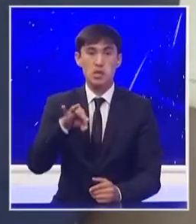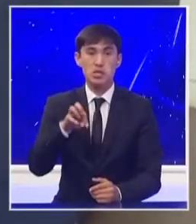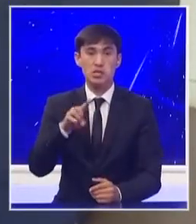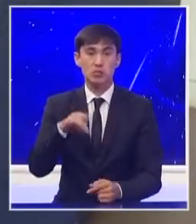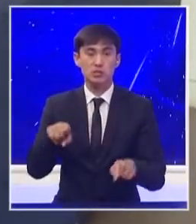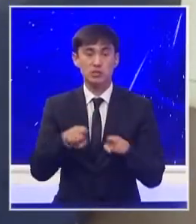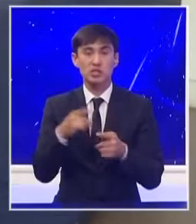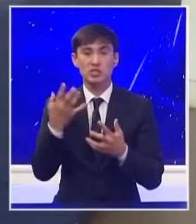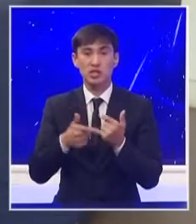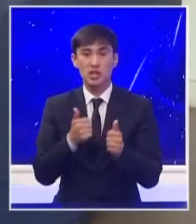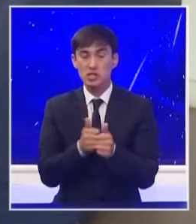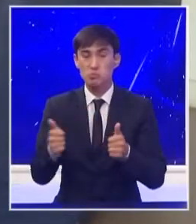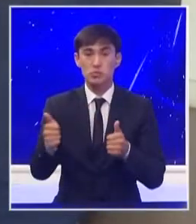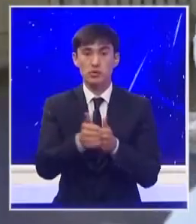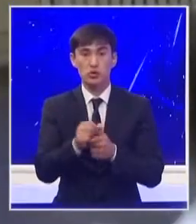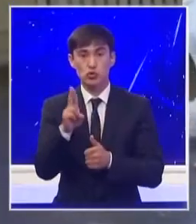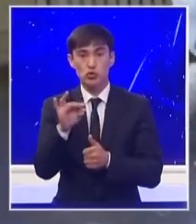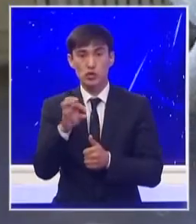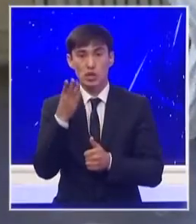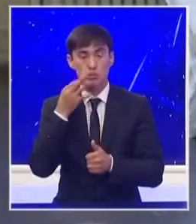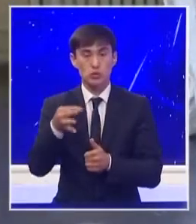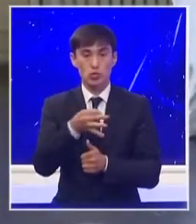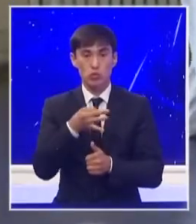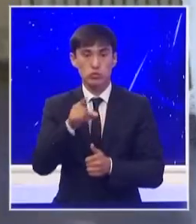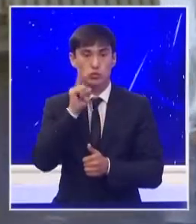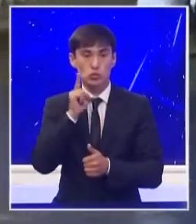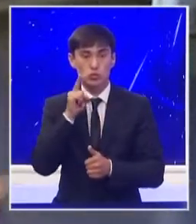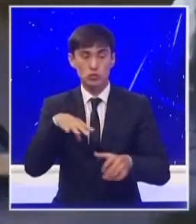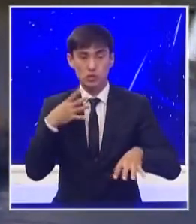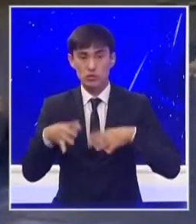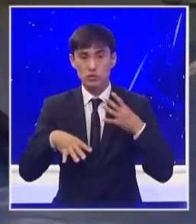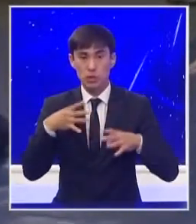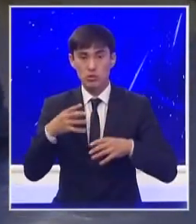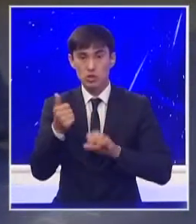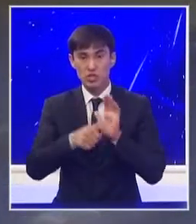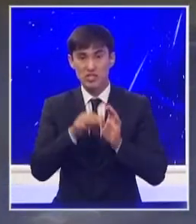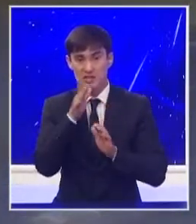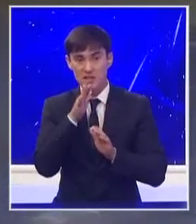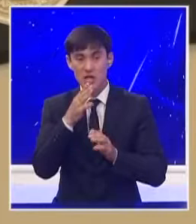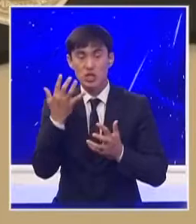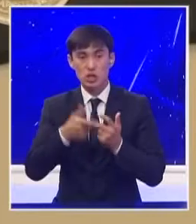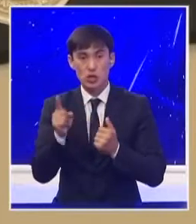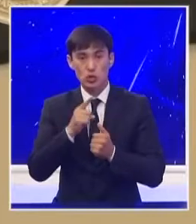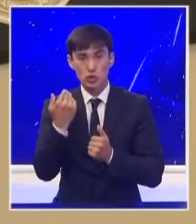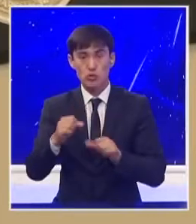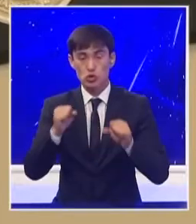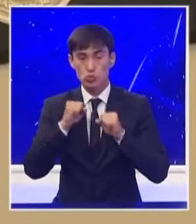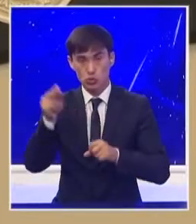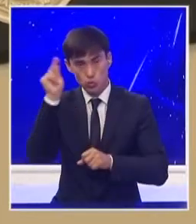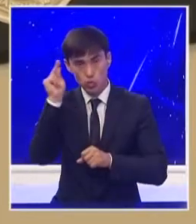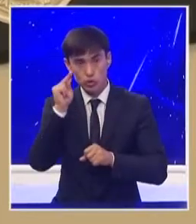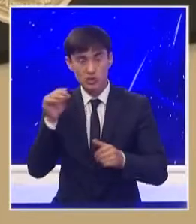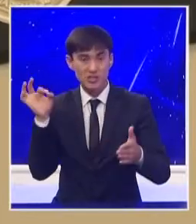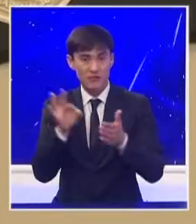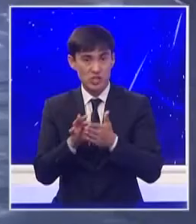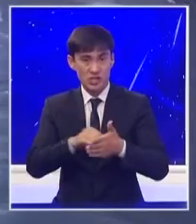также считается одним из перспективных дзюдоистов Алматинской области. Юноша занимается борьбой уже 6 лет. Считает, что именно спорт учит ставить